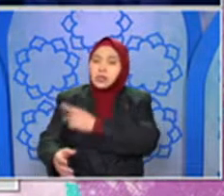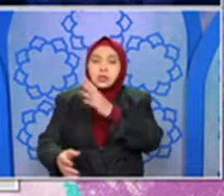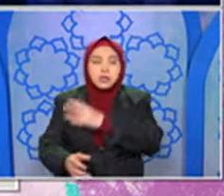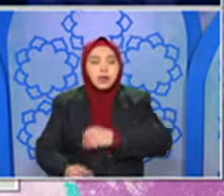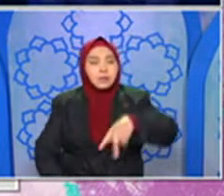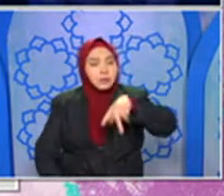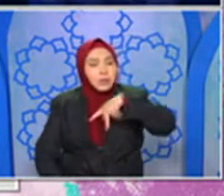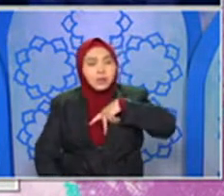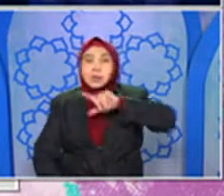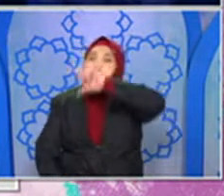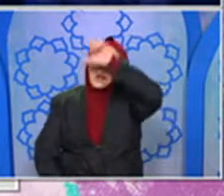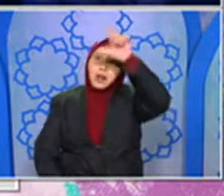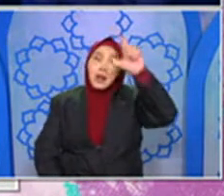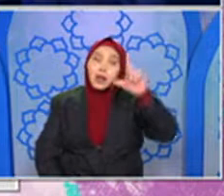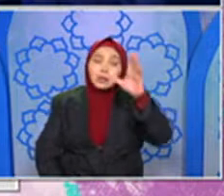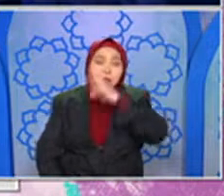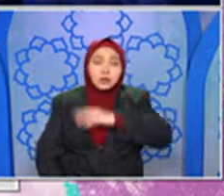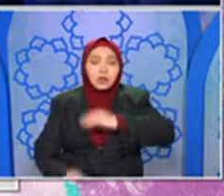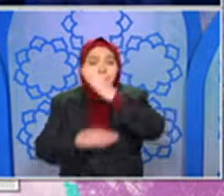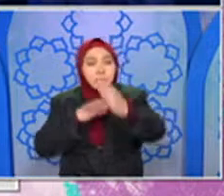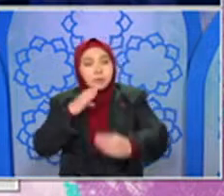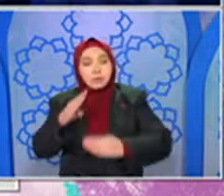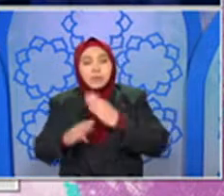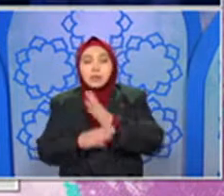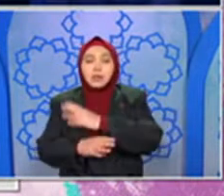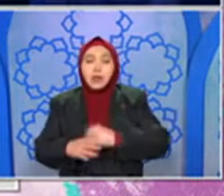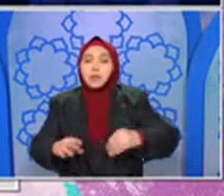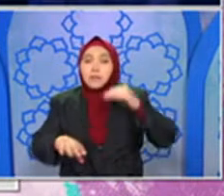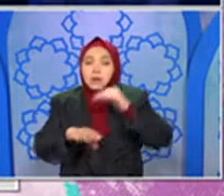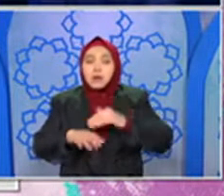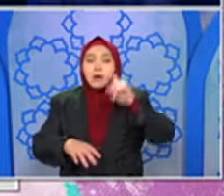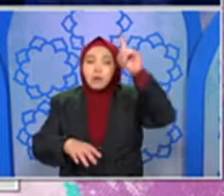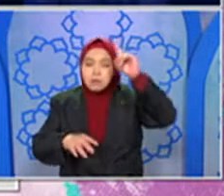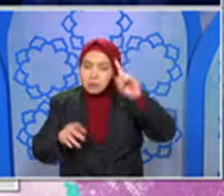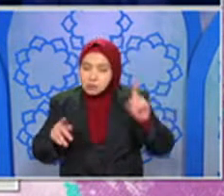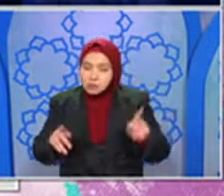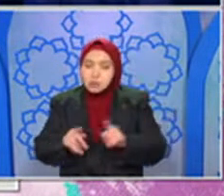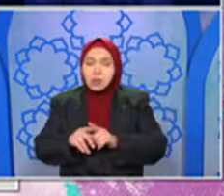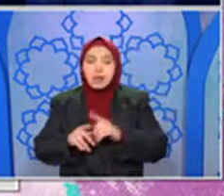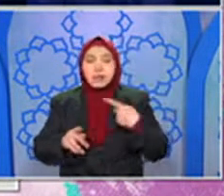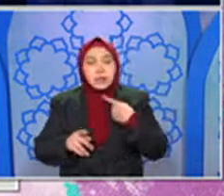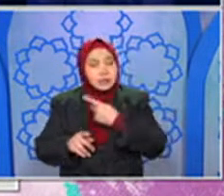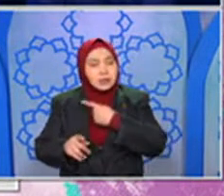السماوات والأرض وإلى الله ترجع